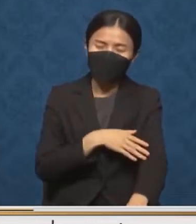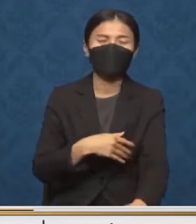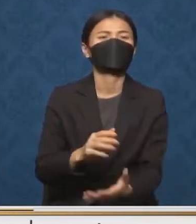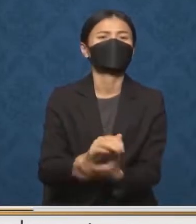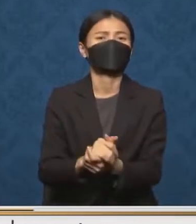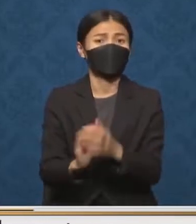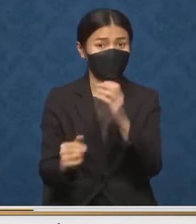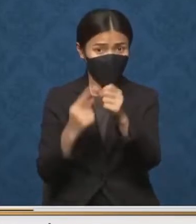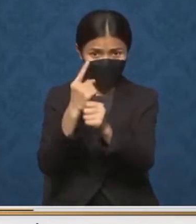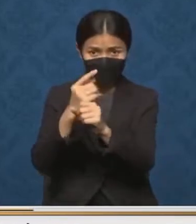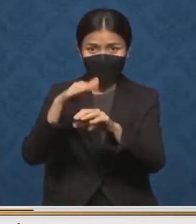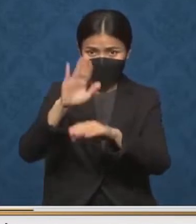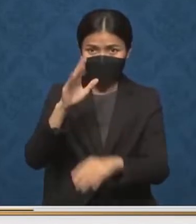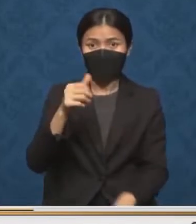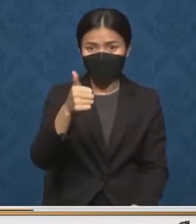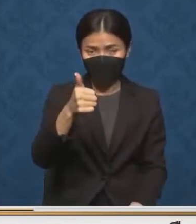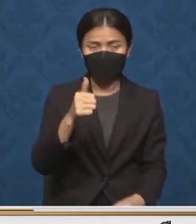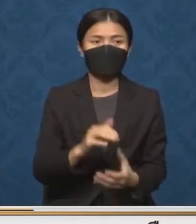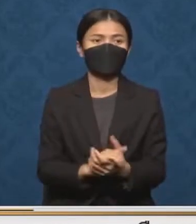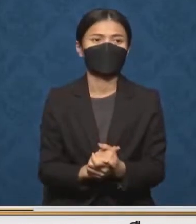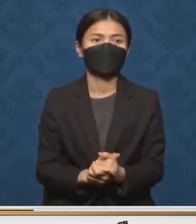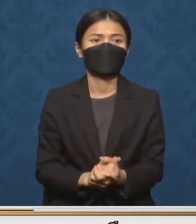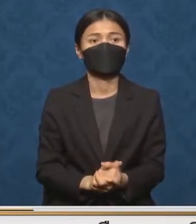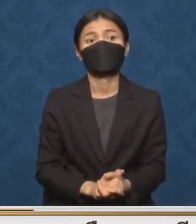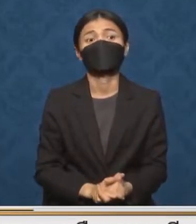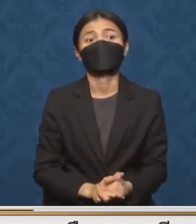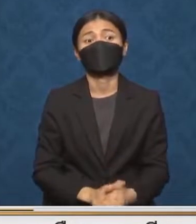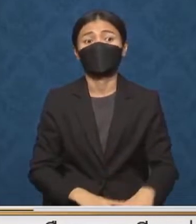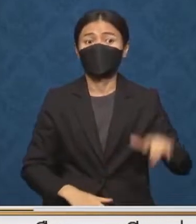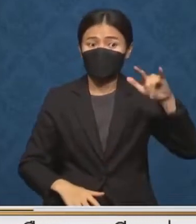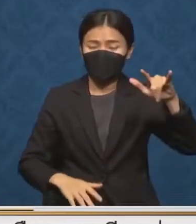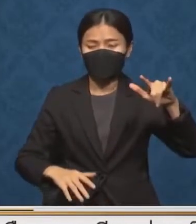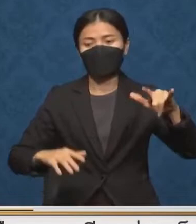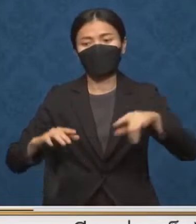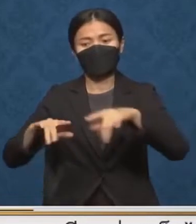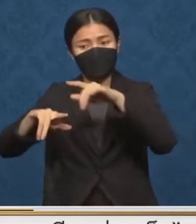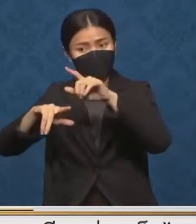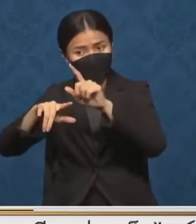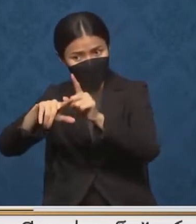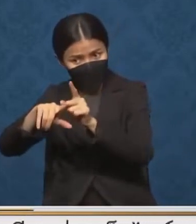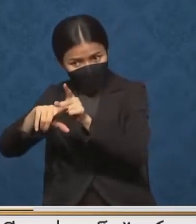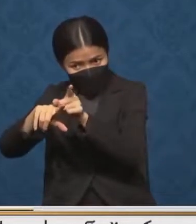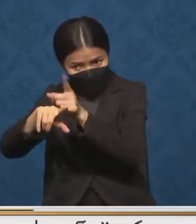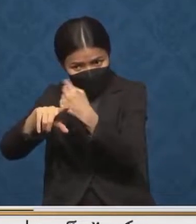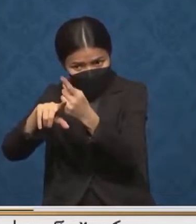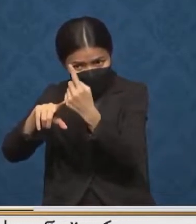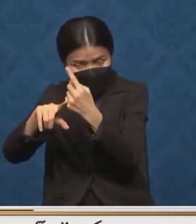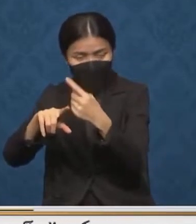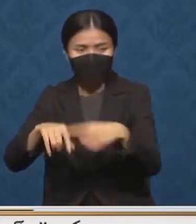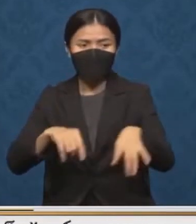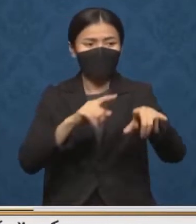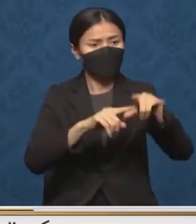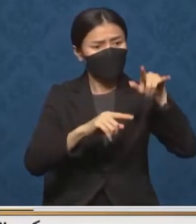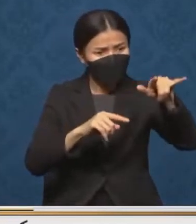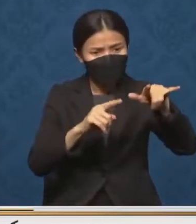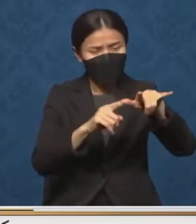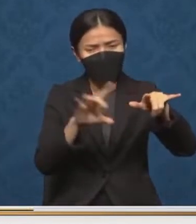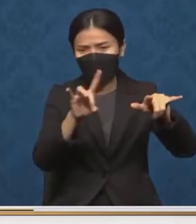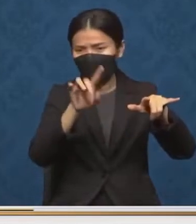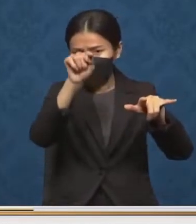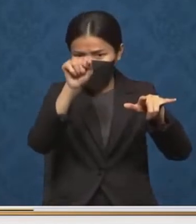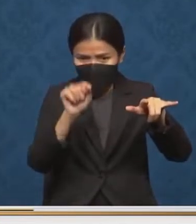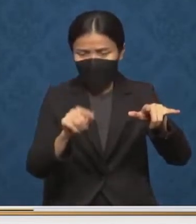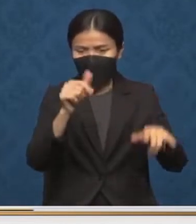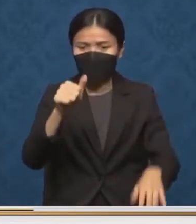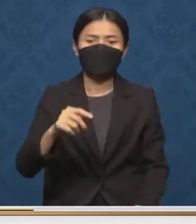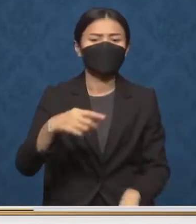วาจะแ่งเคองหนึสำหรบเคื่องบินแล้อเครื่องหนึสำหรบเฮลิคอปเตอร์หรอใช้สำหรบเคื่องบนทั้หมด 100%หรอใกรณีบดวย